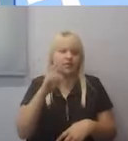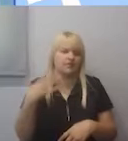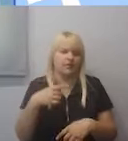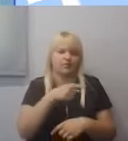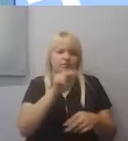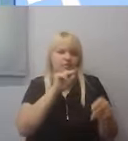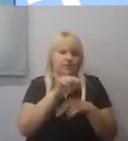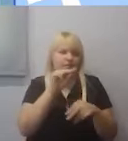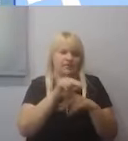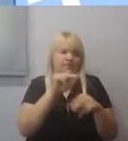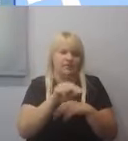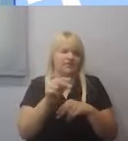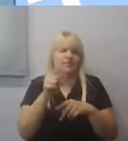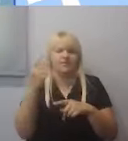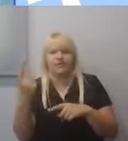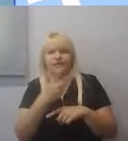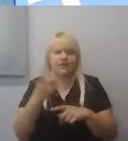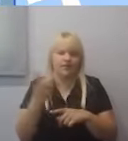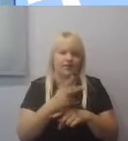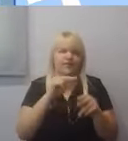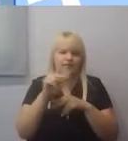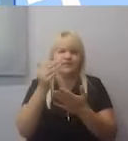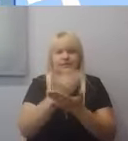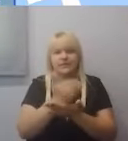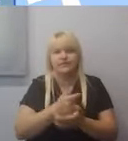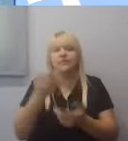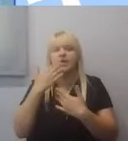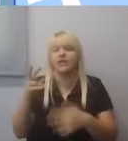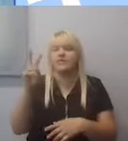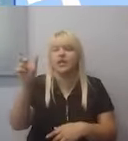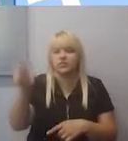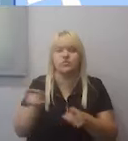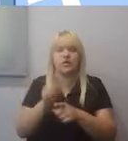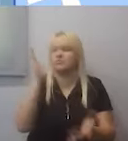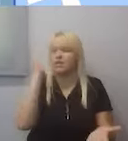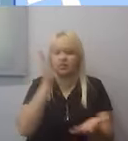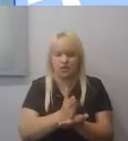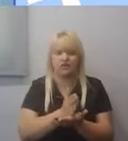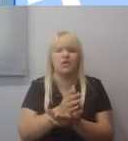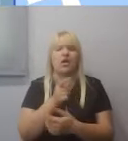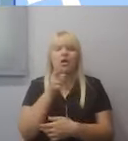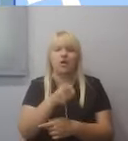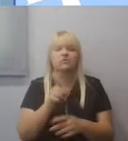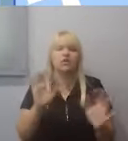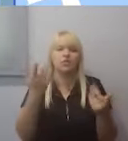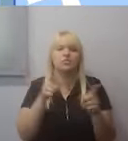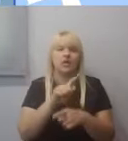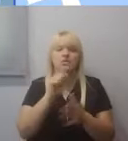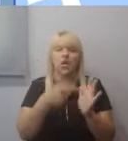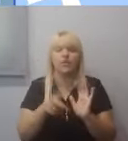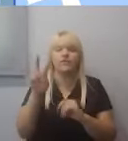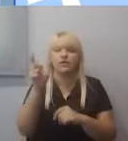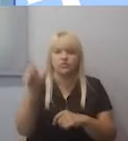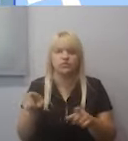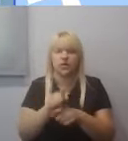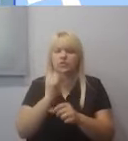vienām mācībām uz otrām tā kā paldies viesturam par arī par tiešumu šajā gadījumā un jautājumus viesturam noteikti uzdodiet jo viesturam ir